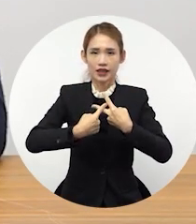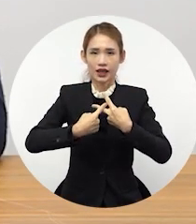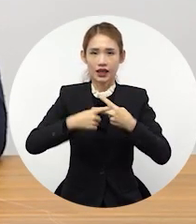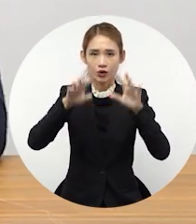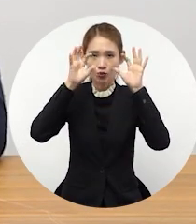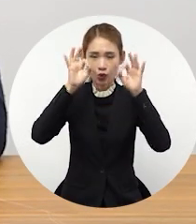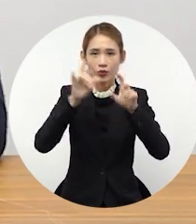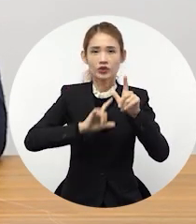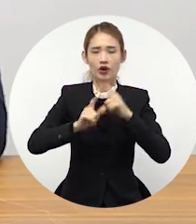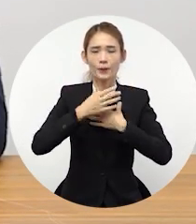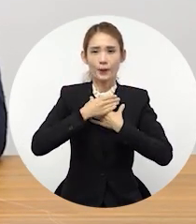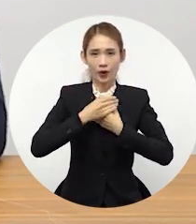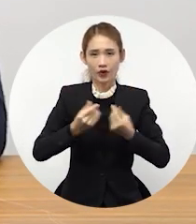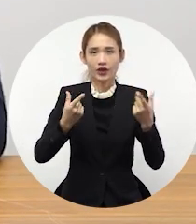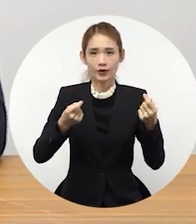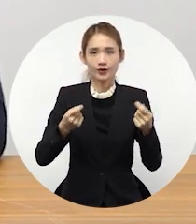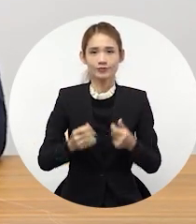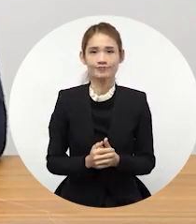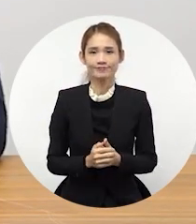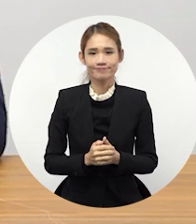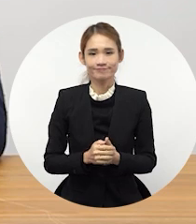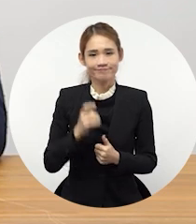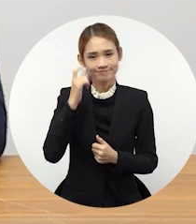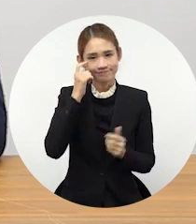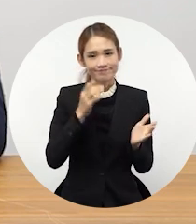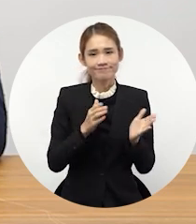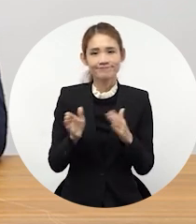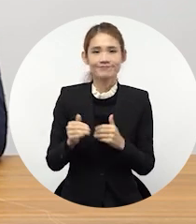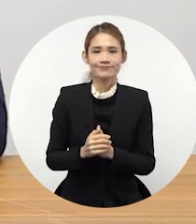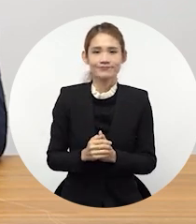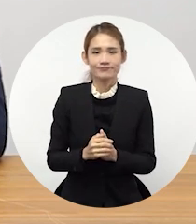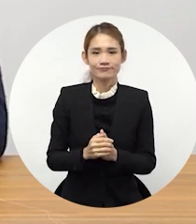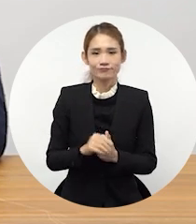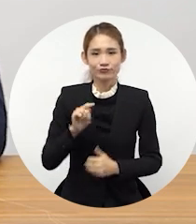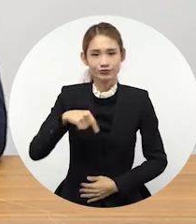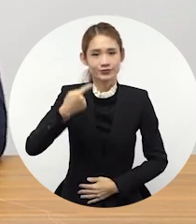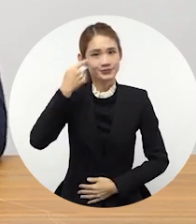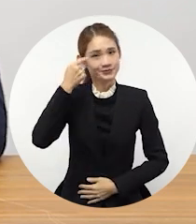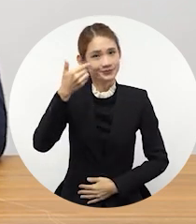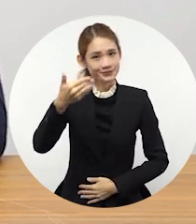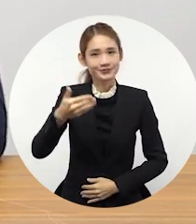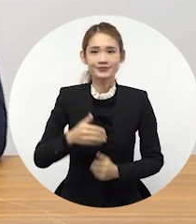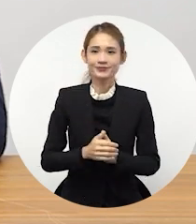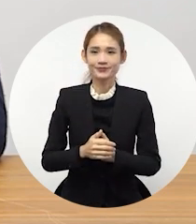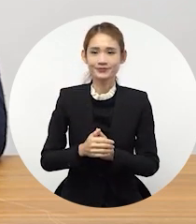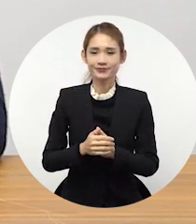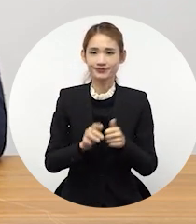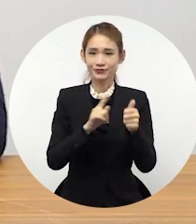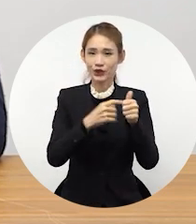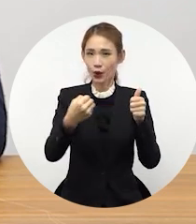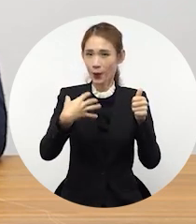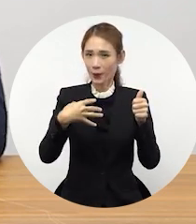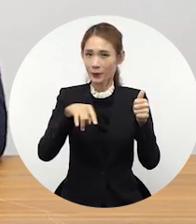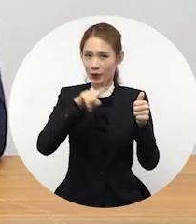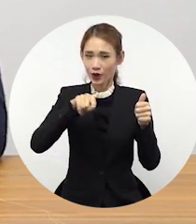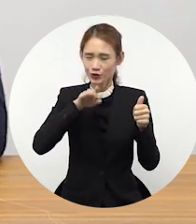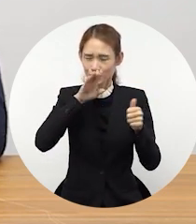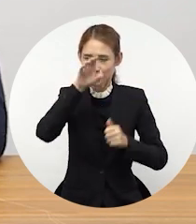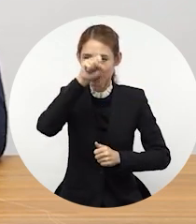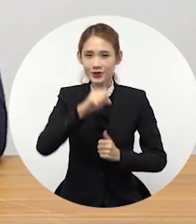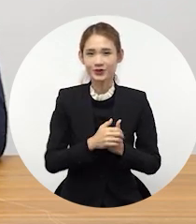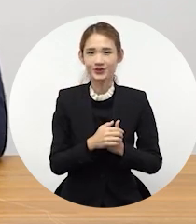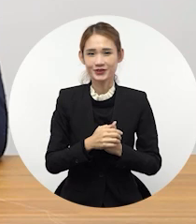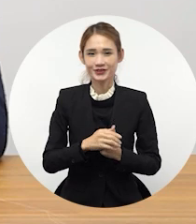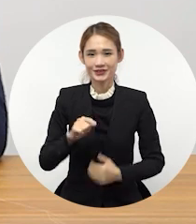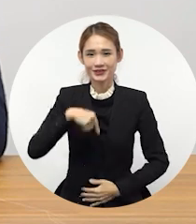이해를 해주시면 당사자들이 좀 더 편하게 느끼겠다. 네. 이런 생각을 해봤습니다. 자, 그럼 다음 질문 한번 현학 씨가 맞추니까 괜찮은 것